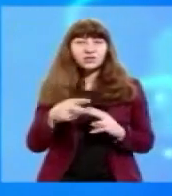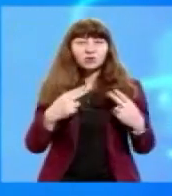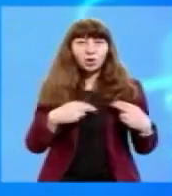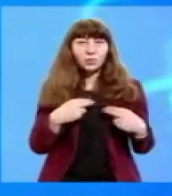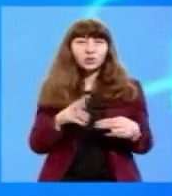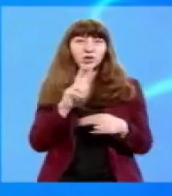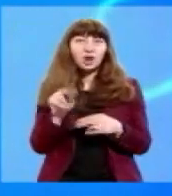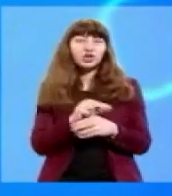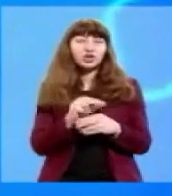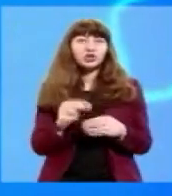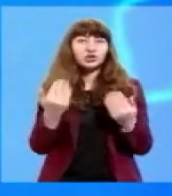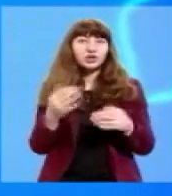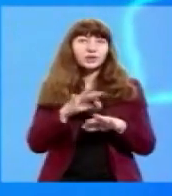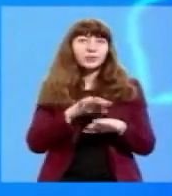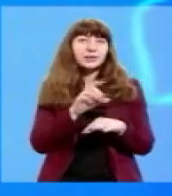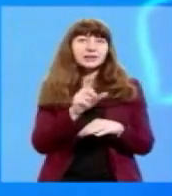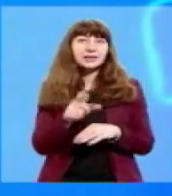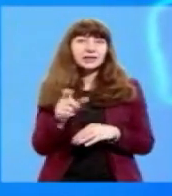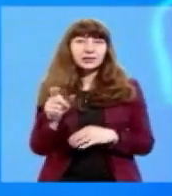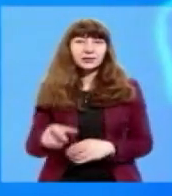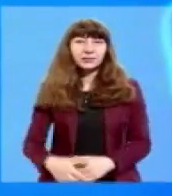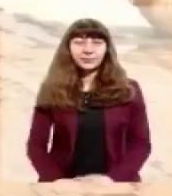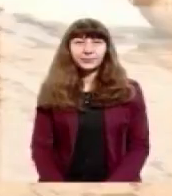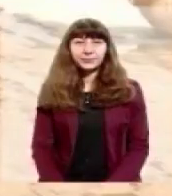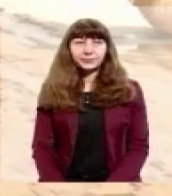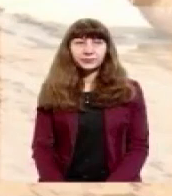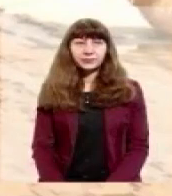получают лечение пациенты, расскажет Айдана Папанина.